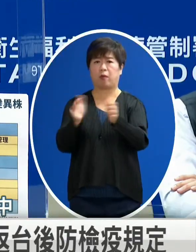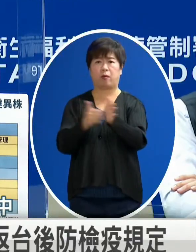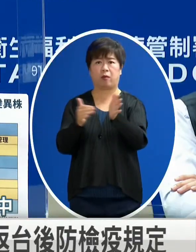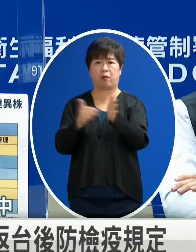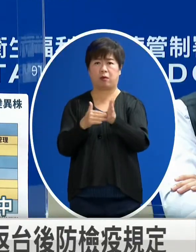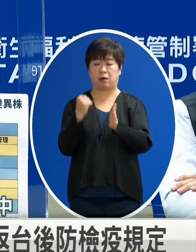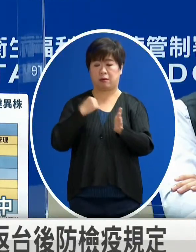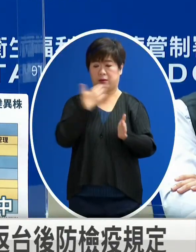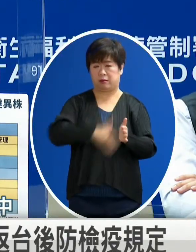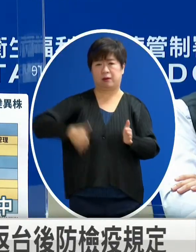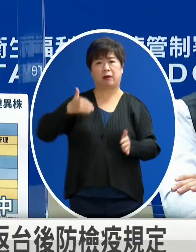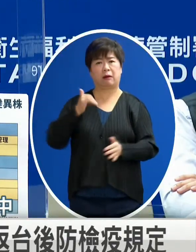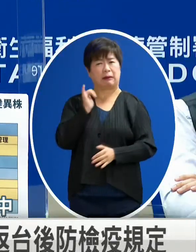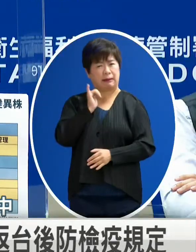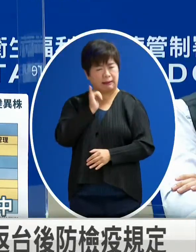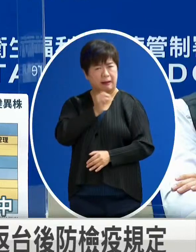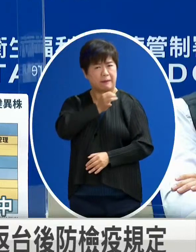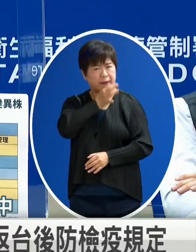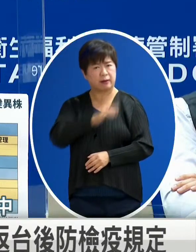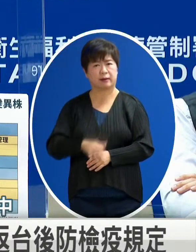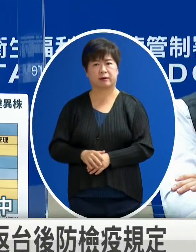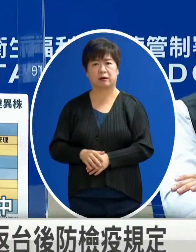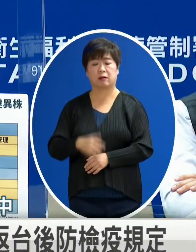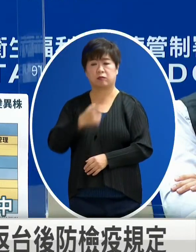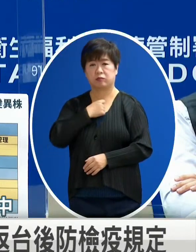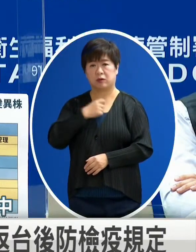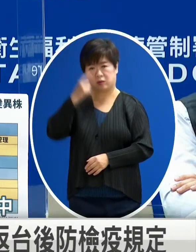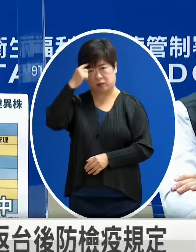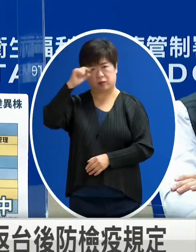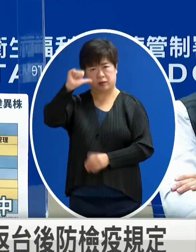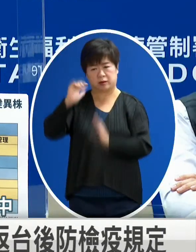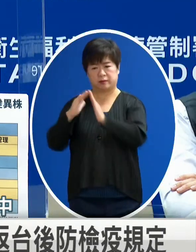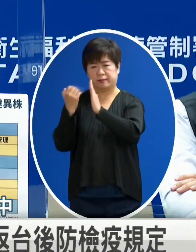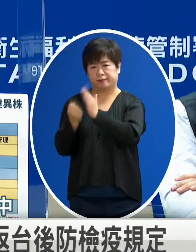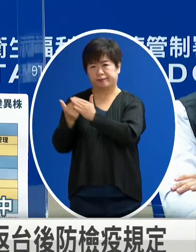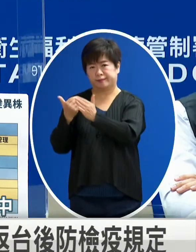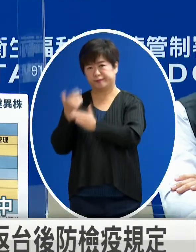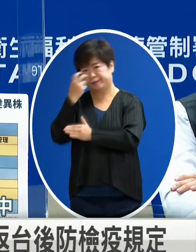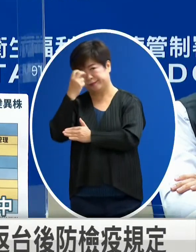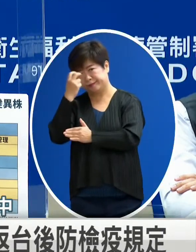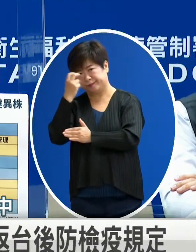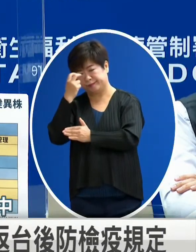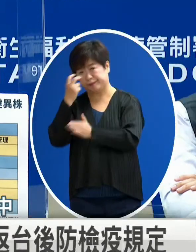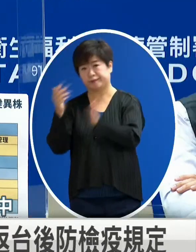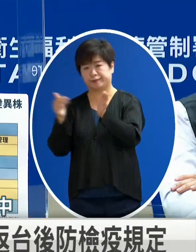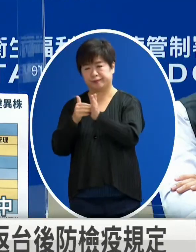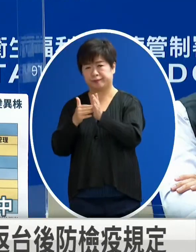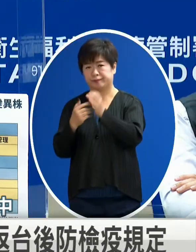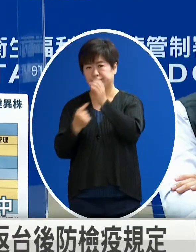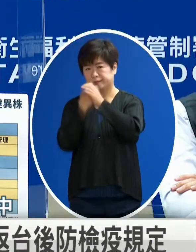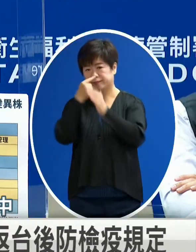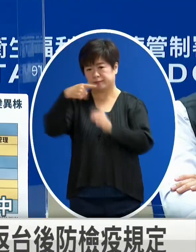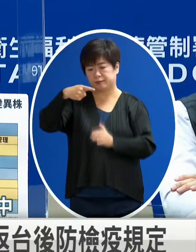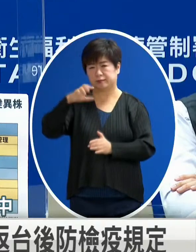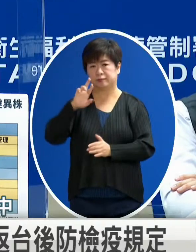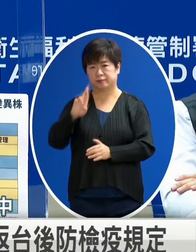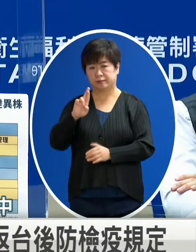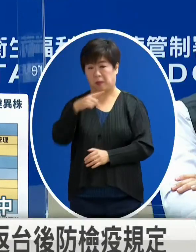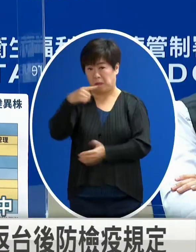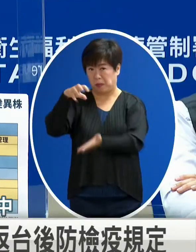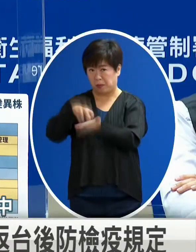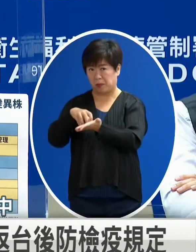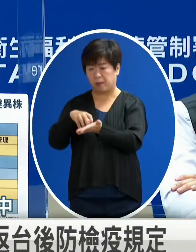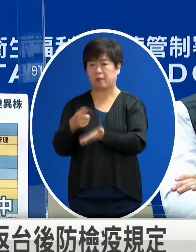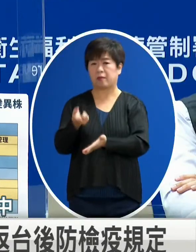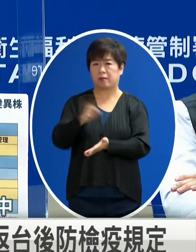的，好，我们就是在要5天的居家检疫，然后居家检疫完 PCR 哈要采阴，那9天